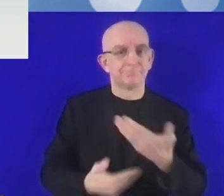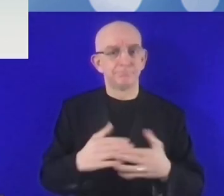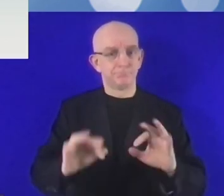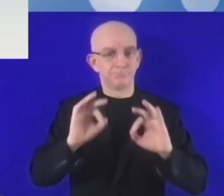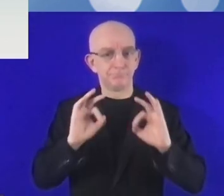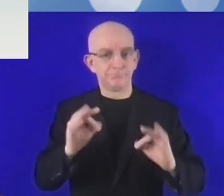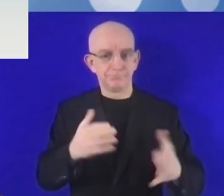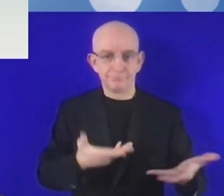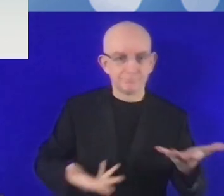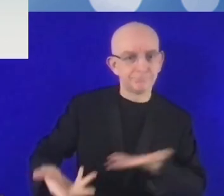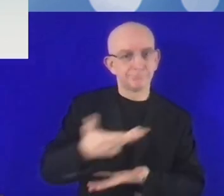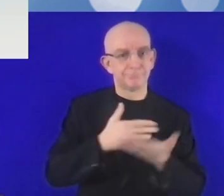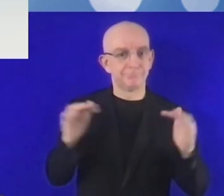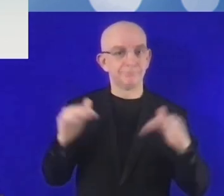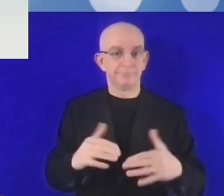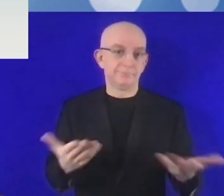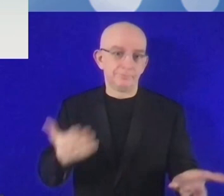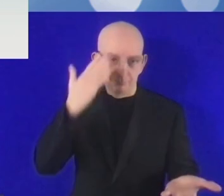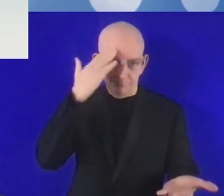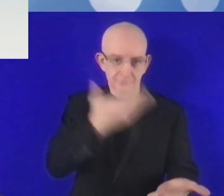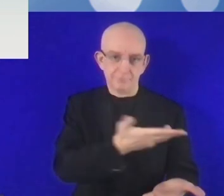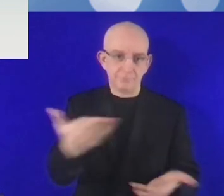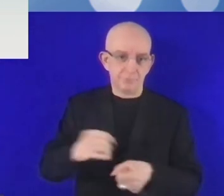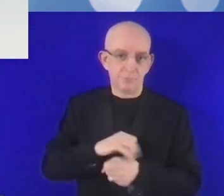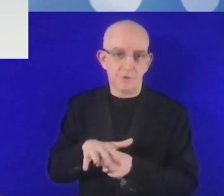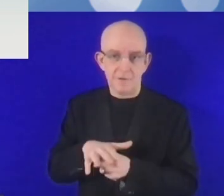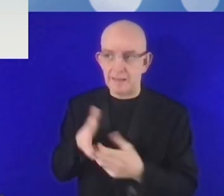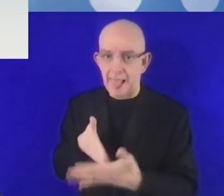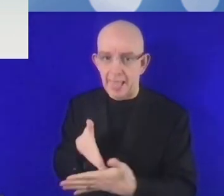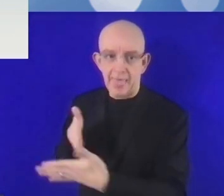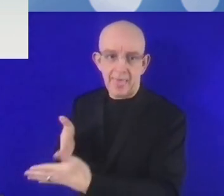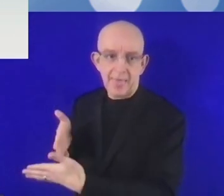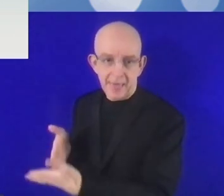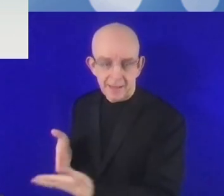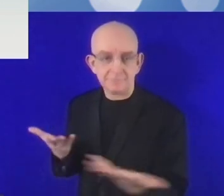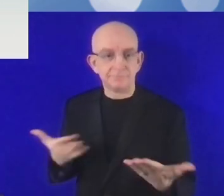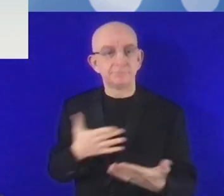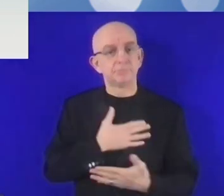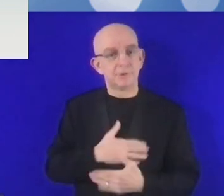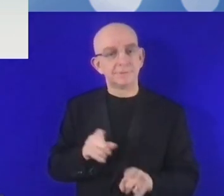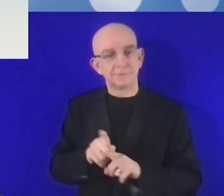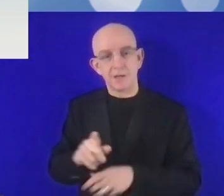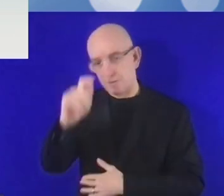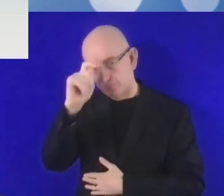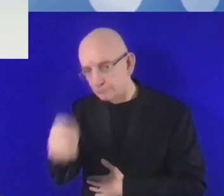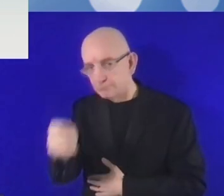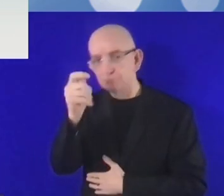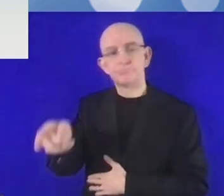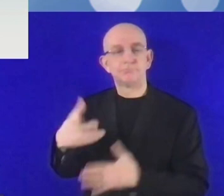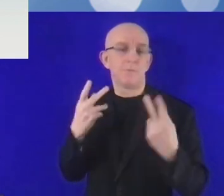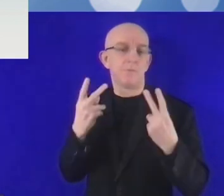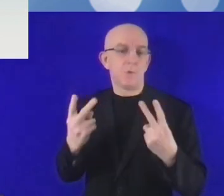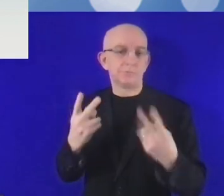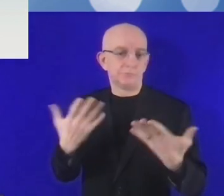这次在 IGF 2021。我可以发言，尤其是我想感谢波兰